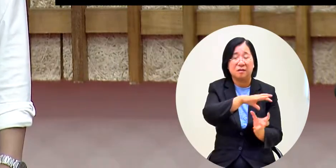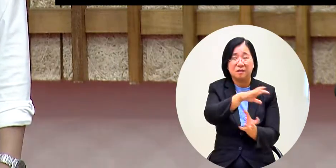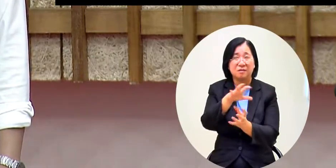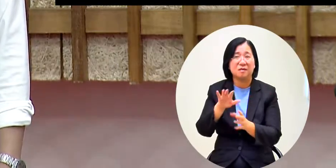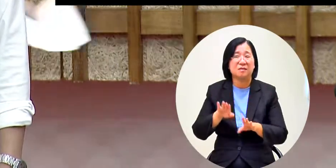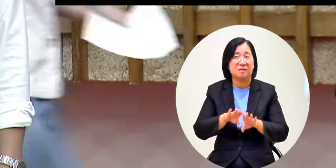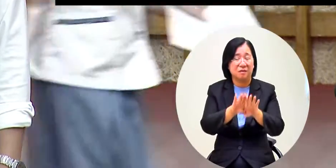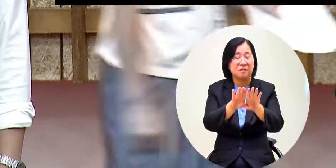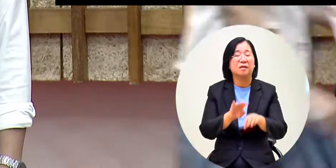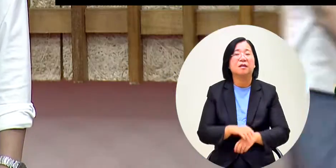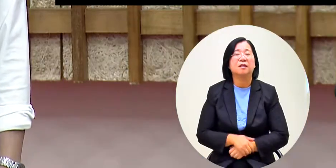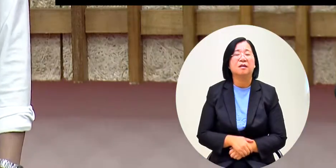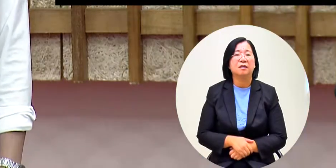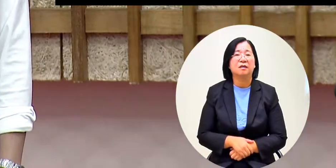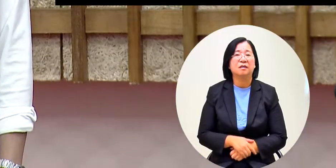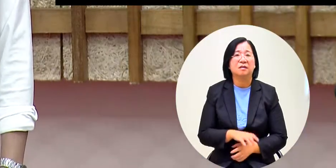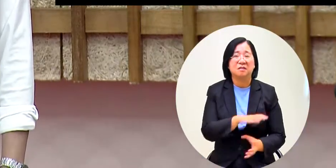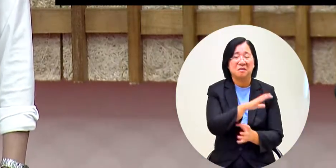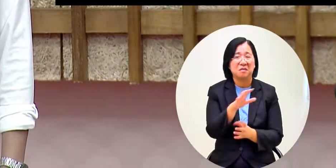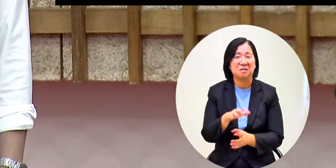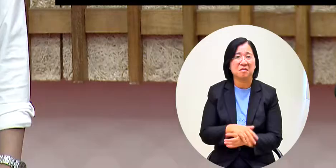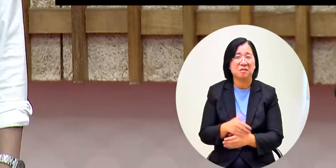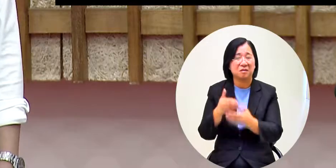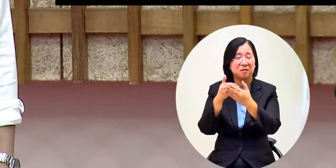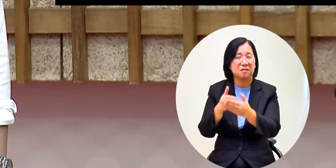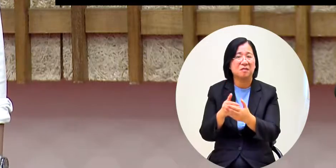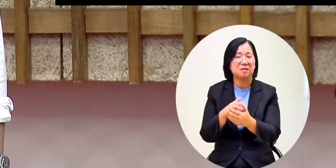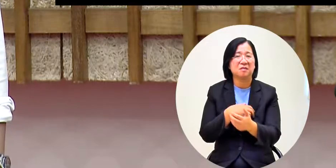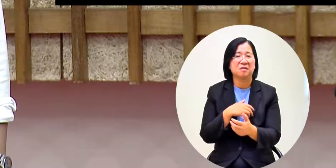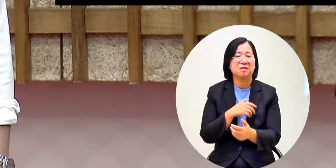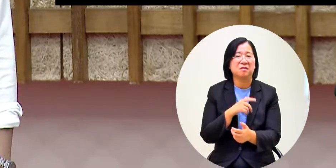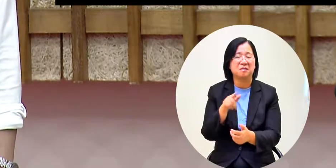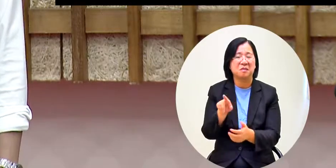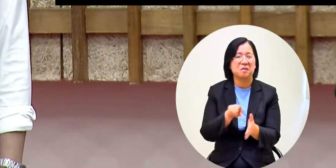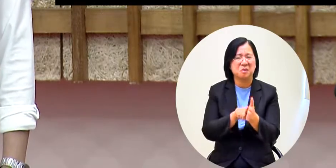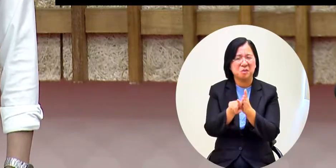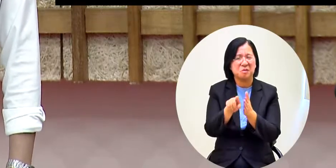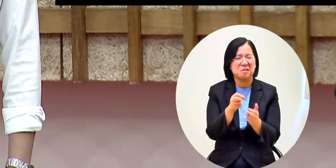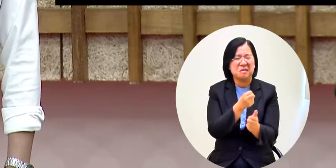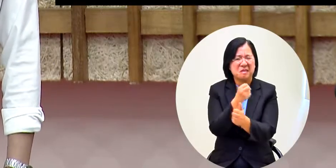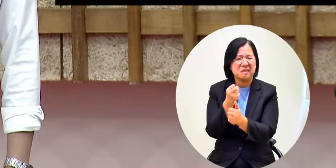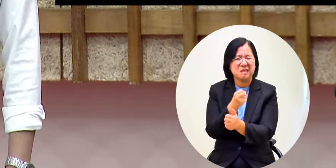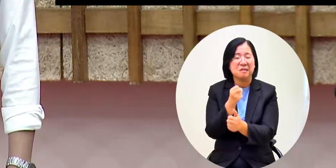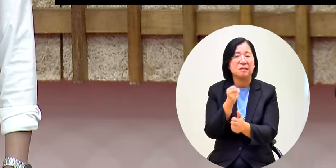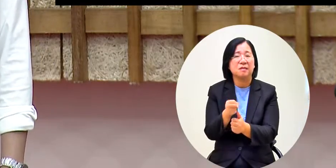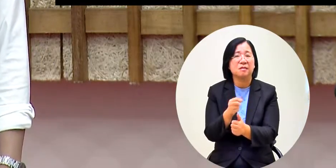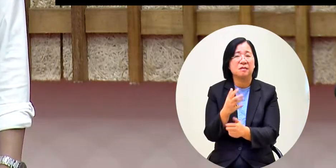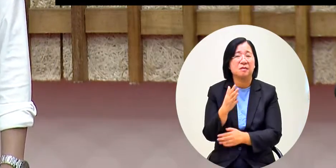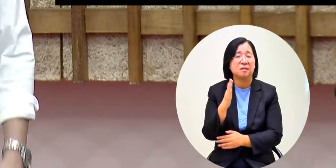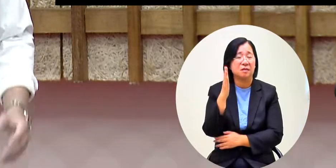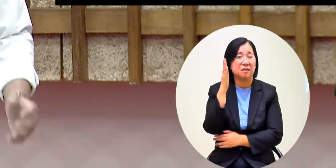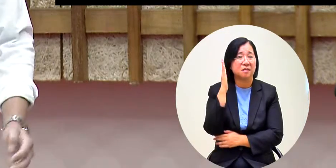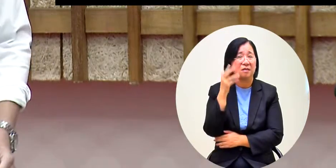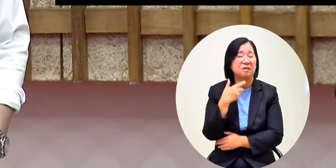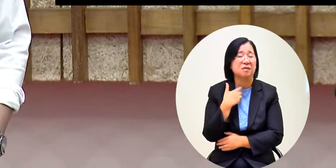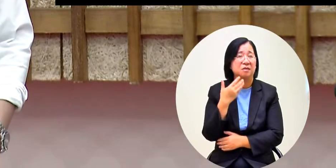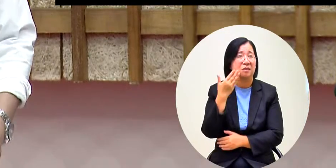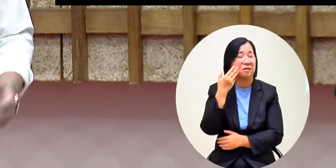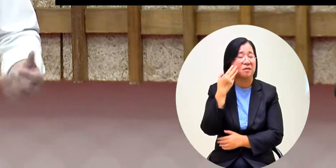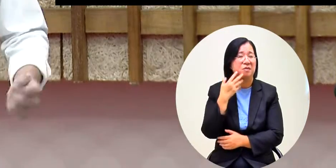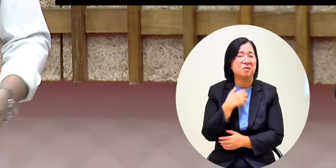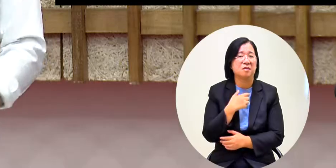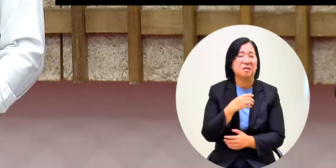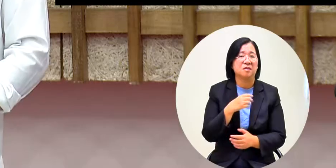共是全世界在围堵他的专制的政权，像是民主联盟在结盟的时刻，我们应该